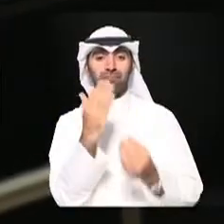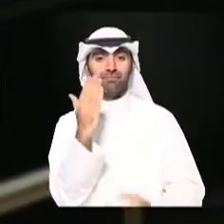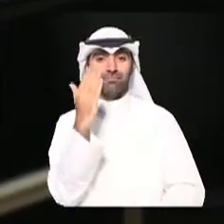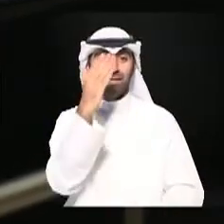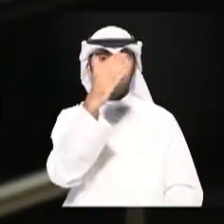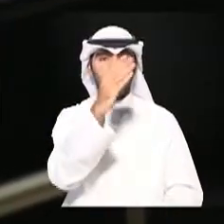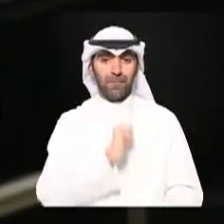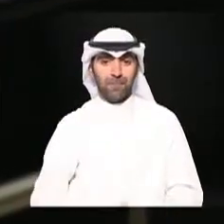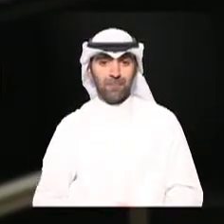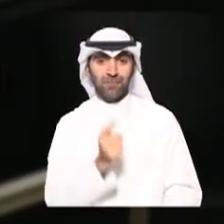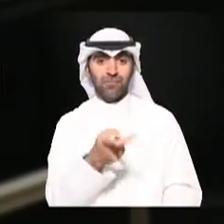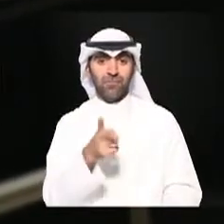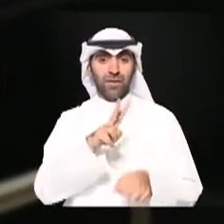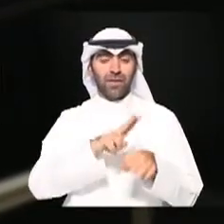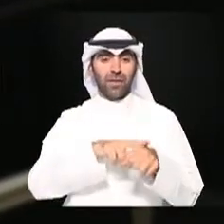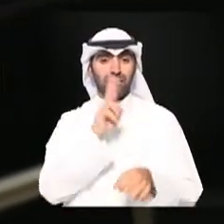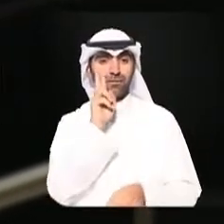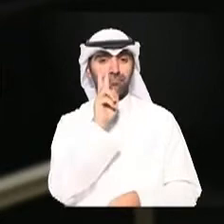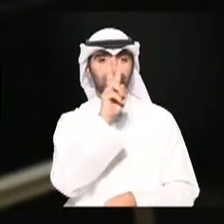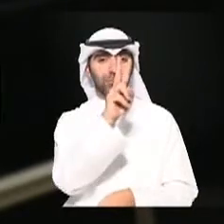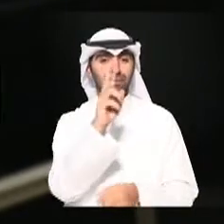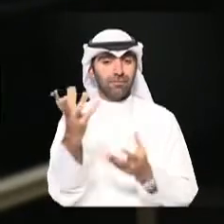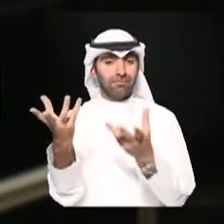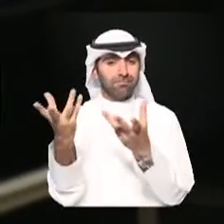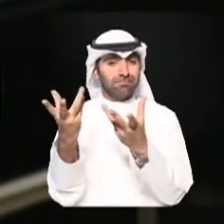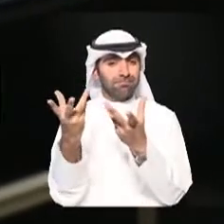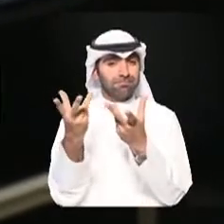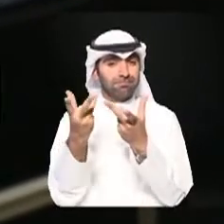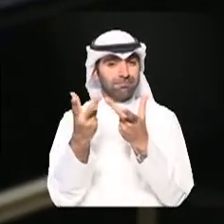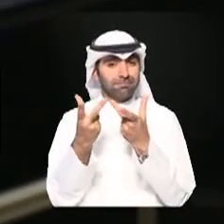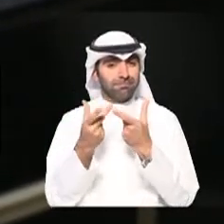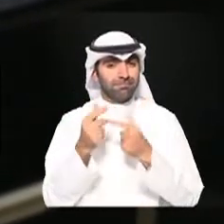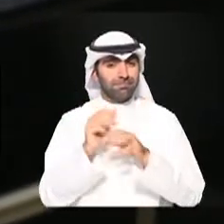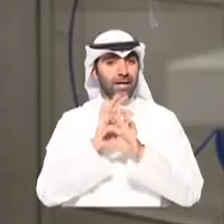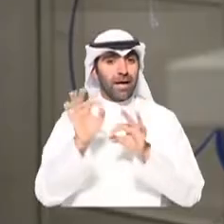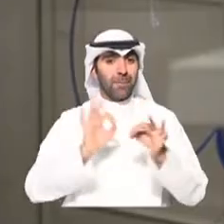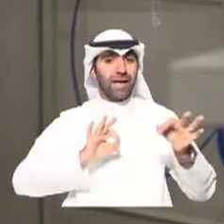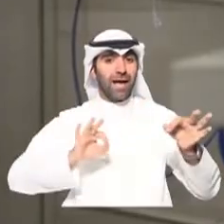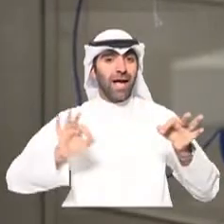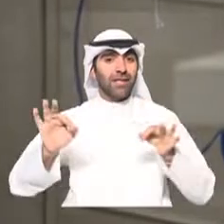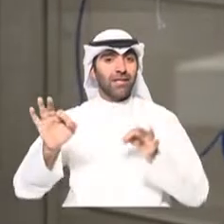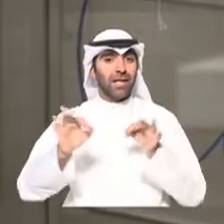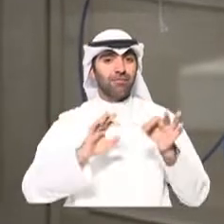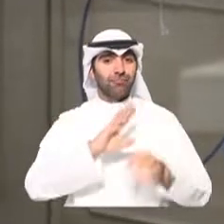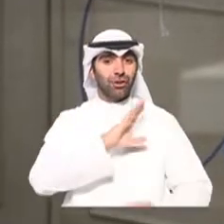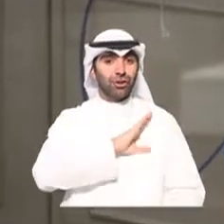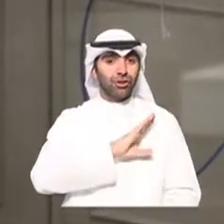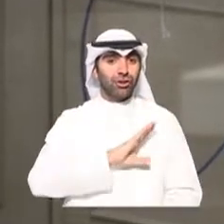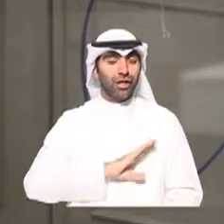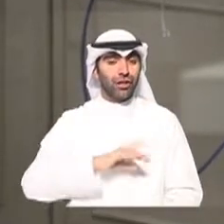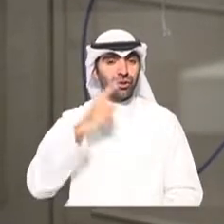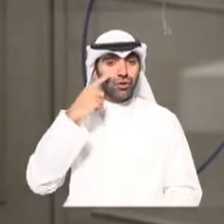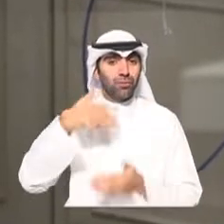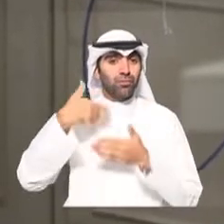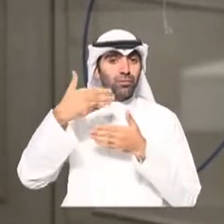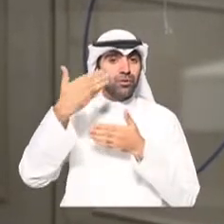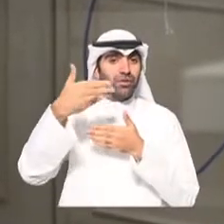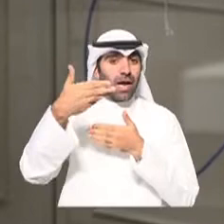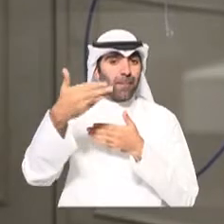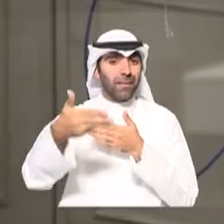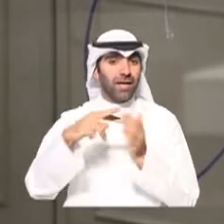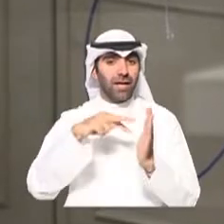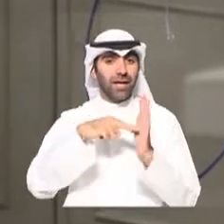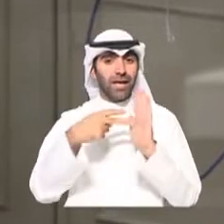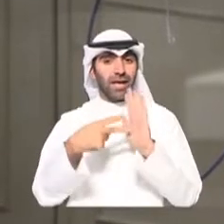وذلك من خلال قيامها بمسؤولية التخطيط والتوجيه والتنسيق التي تستهدف كافة الأنشطة